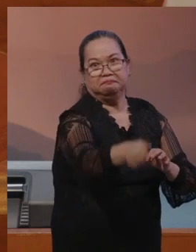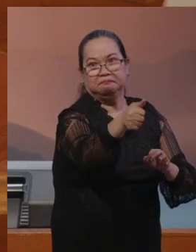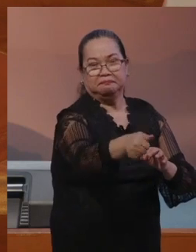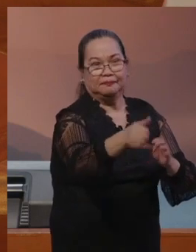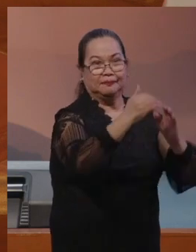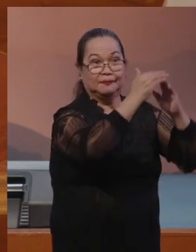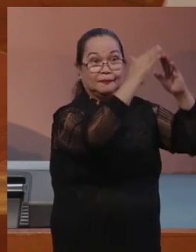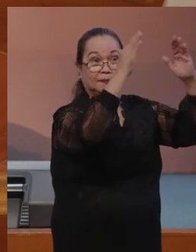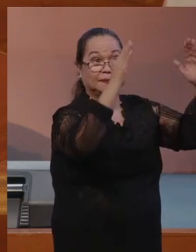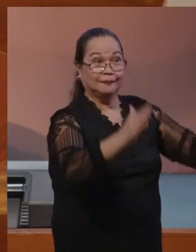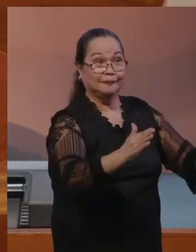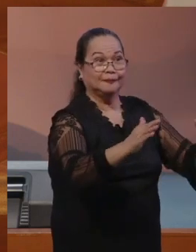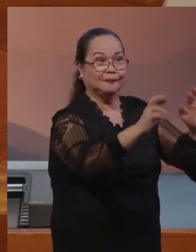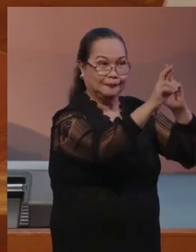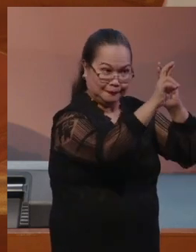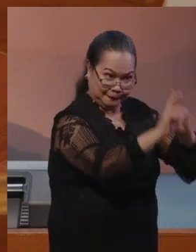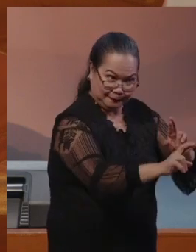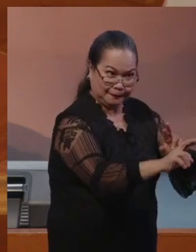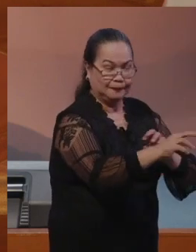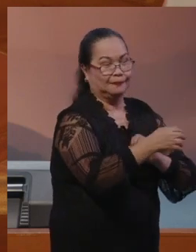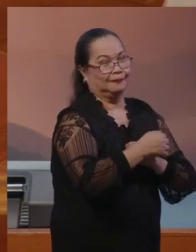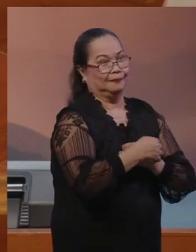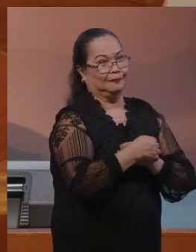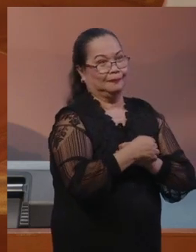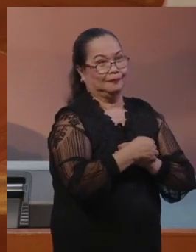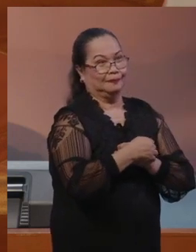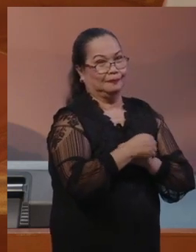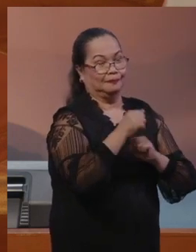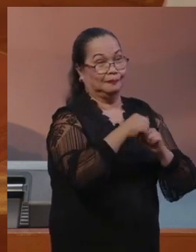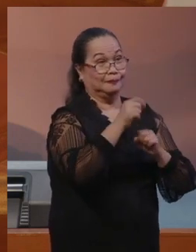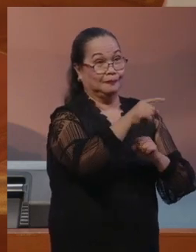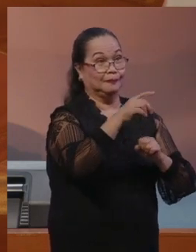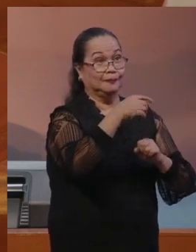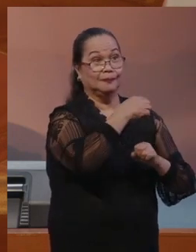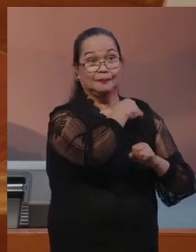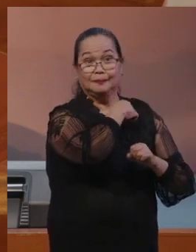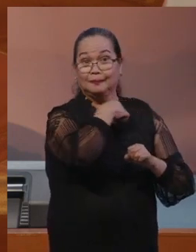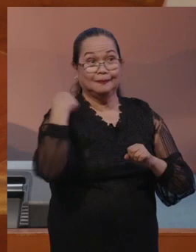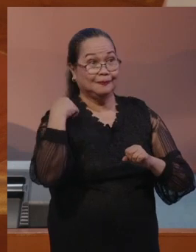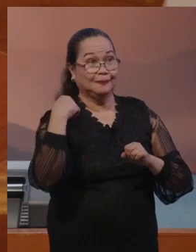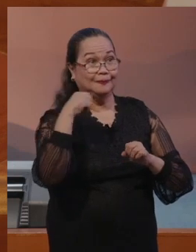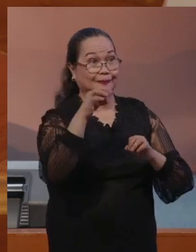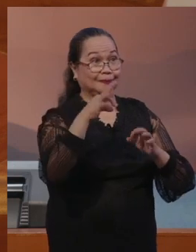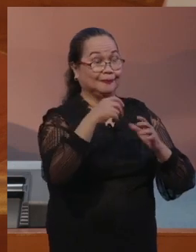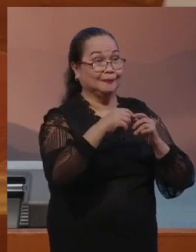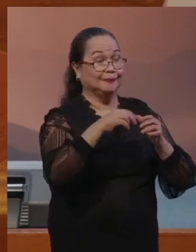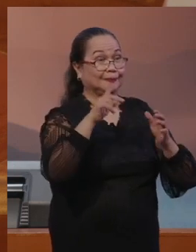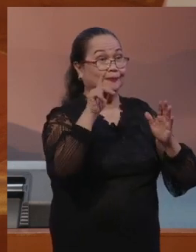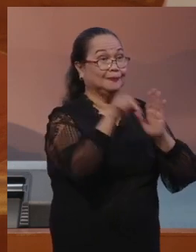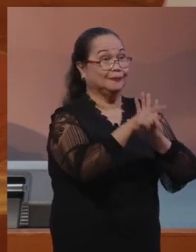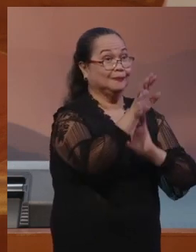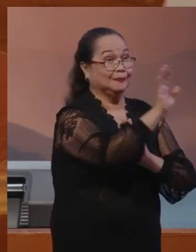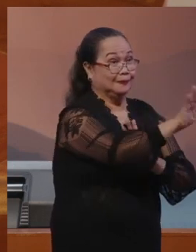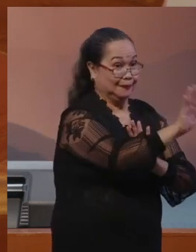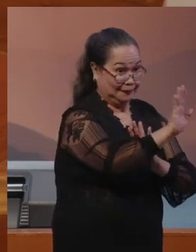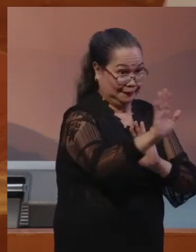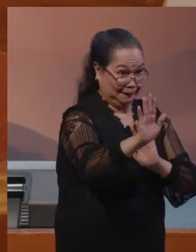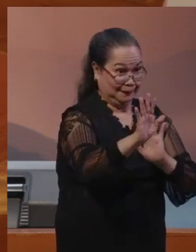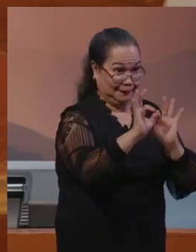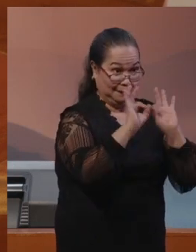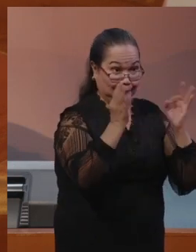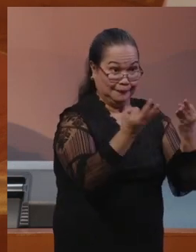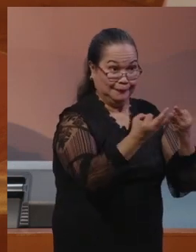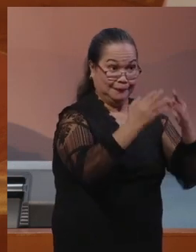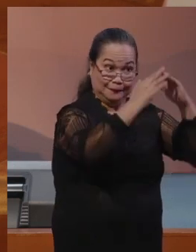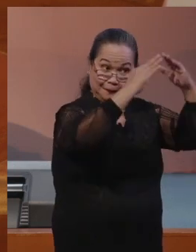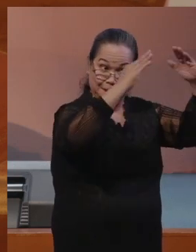house, his blood shall be on our head. So, papatayin kami pag may nasaktan sa iyong pamilya na nasa loob ng